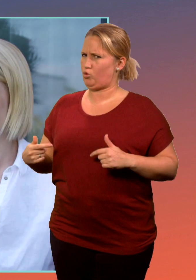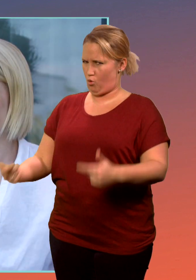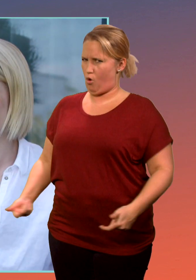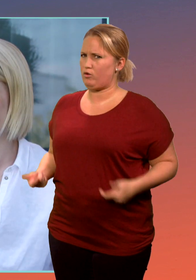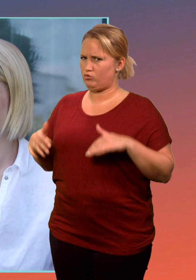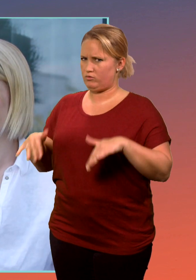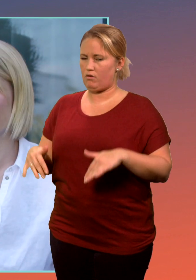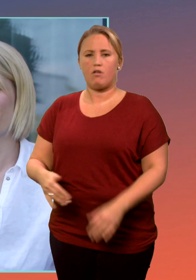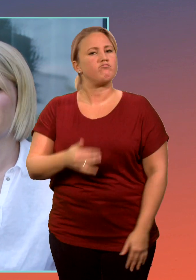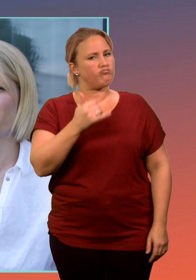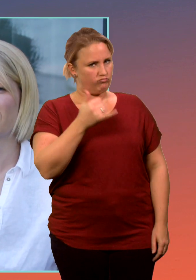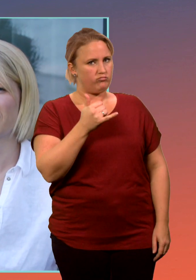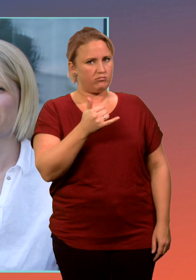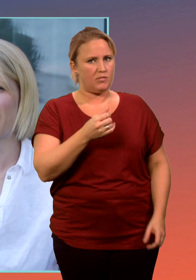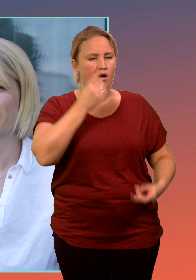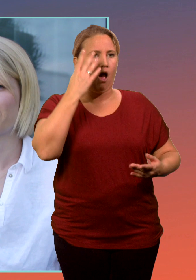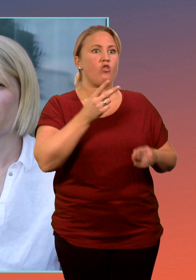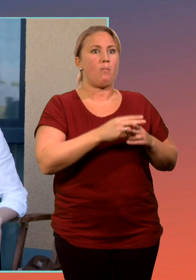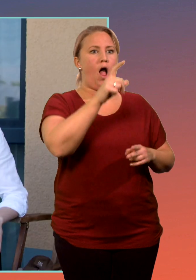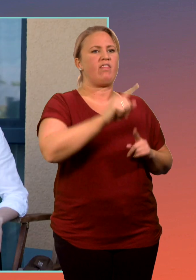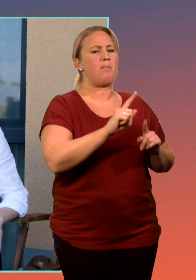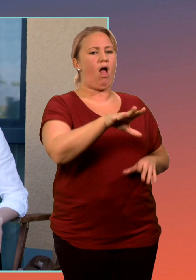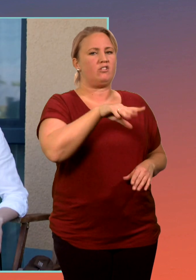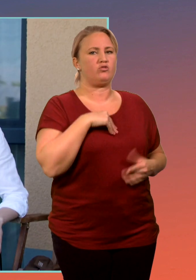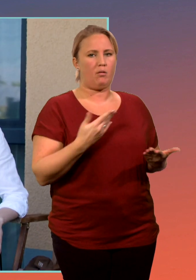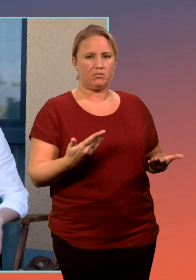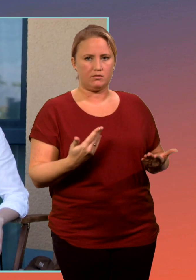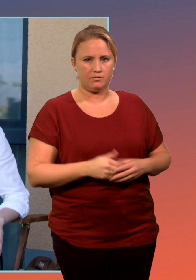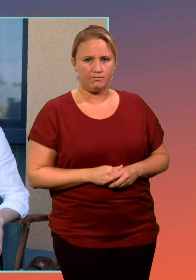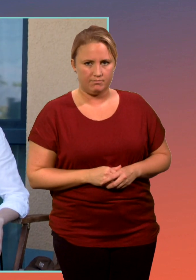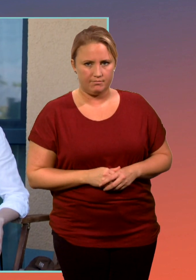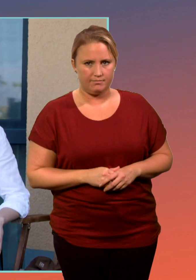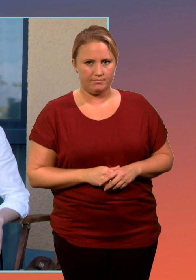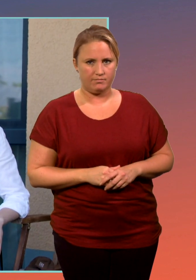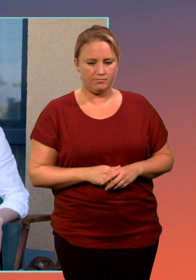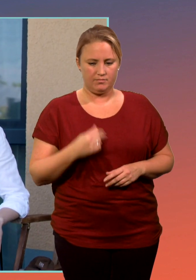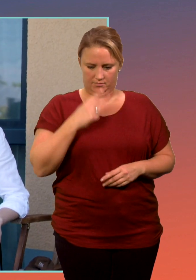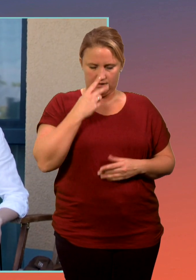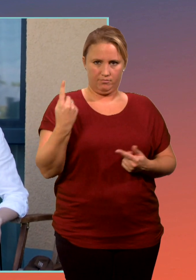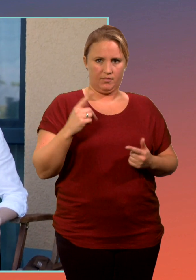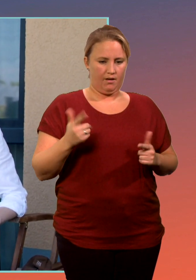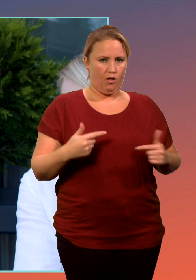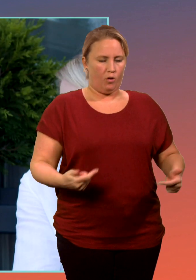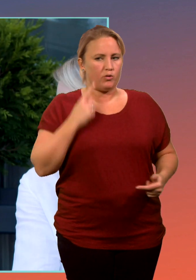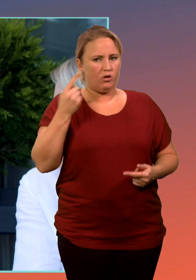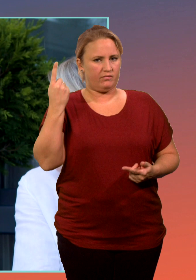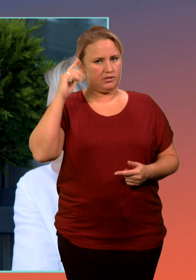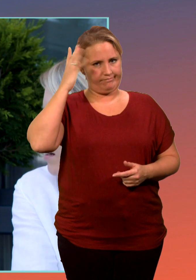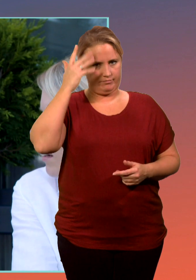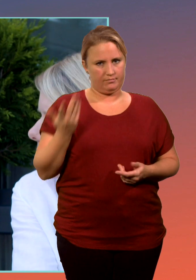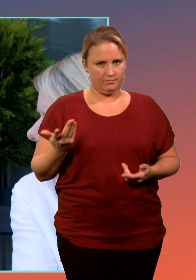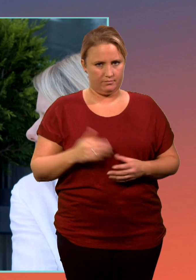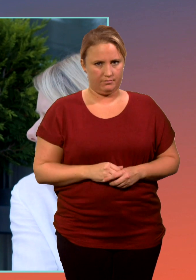muss. Ja, definitiv, weil ich meine, normaler wird sich ja nicht mit mir abgeben. Und da du ja offensichtlich nicht im Rollstuhl sitzt, musst du ja einen Fetisch haben. Oder ein